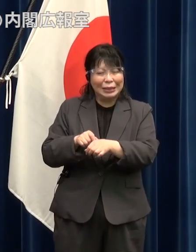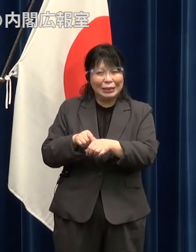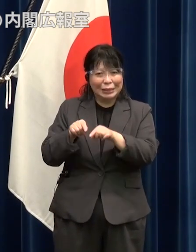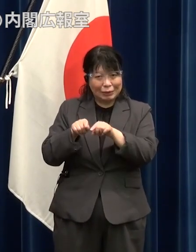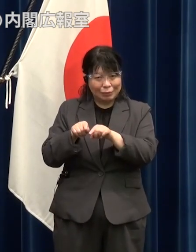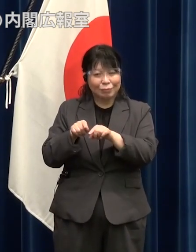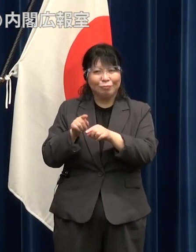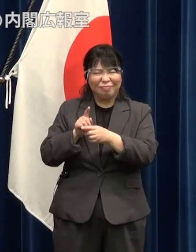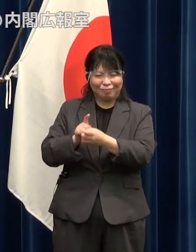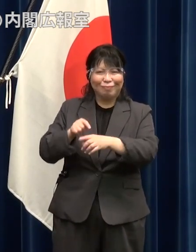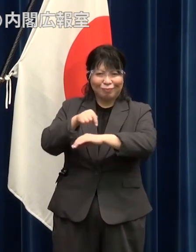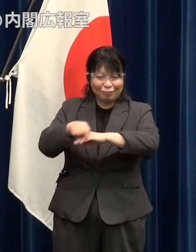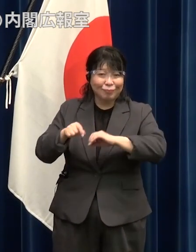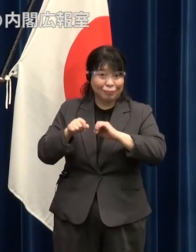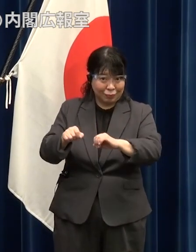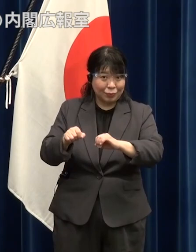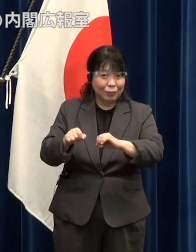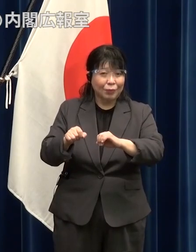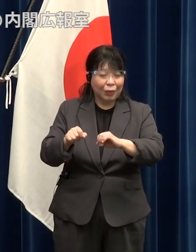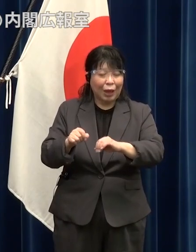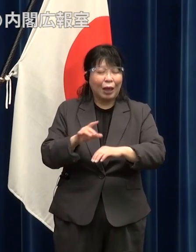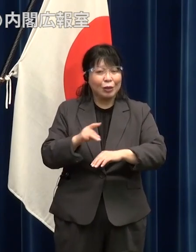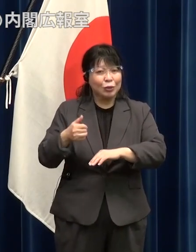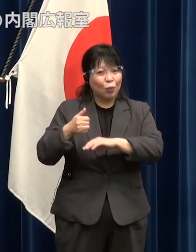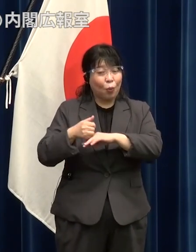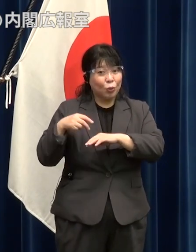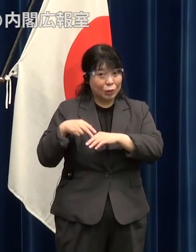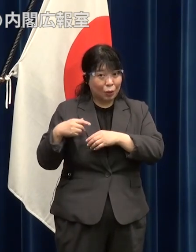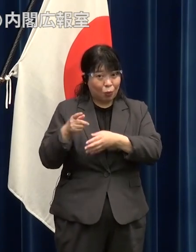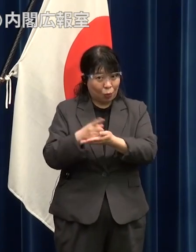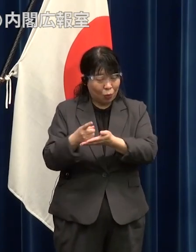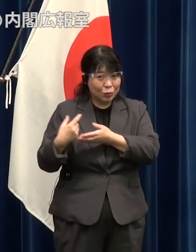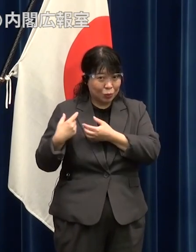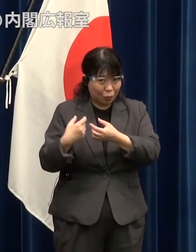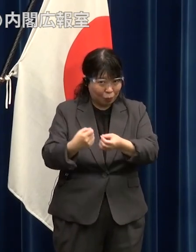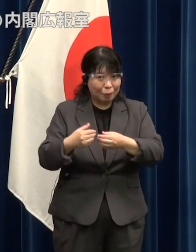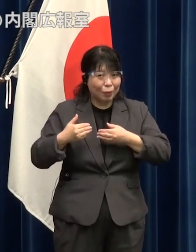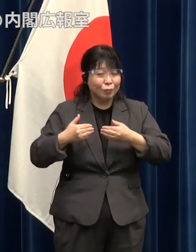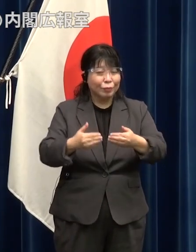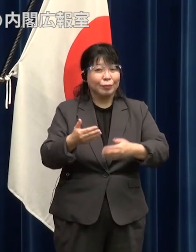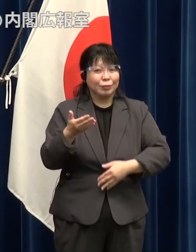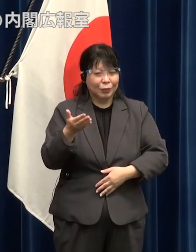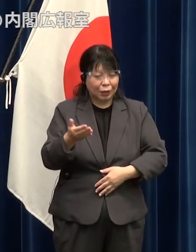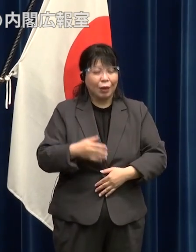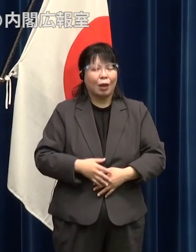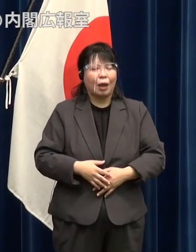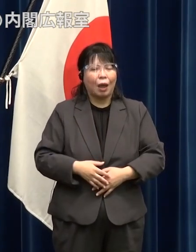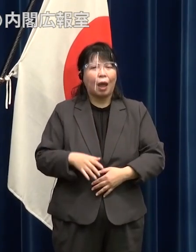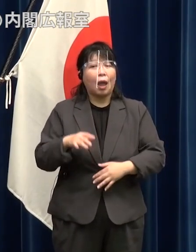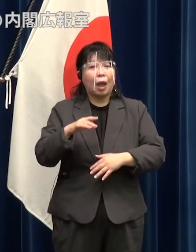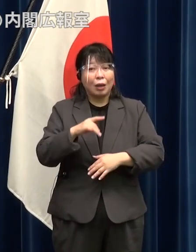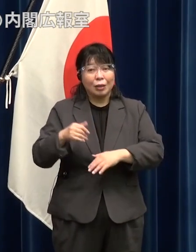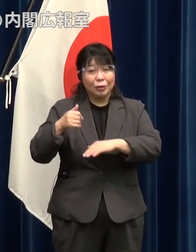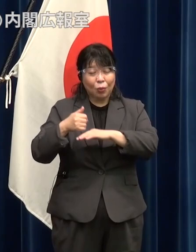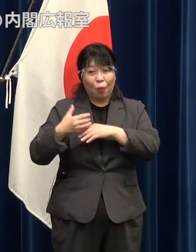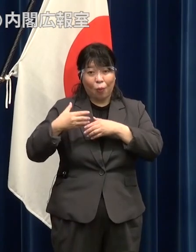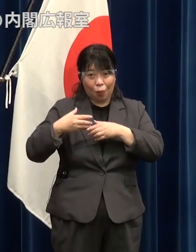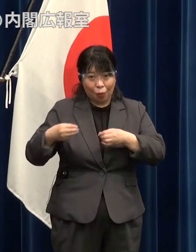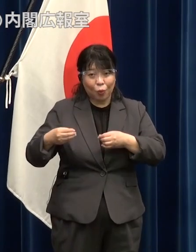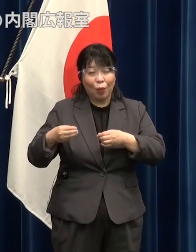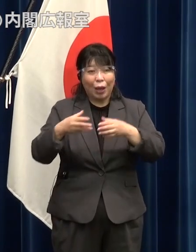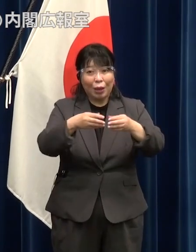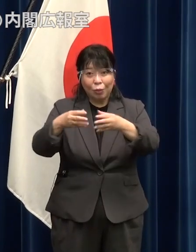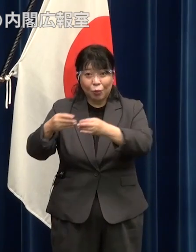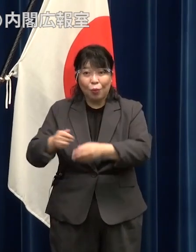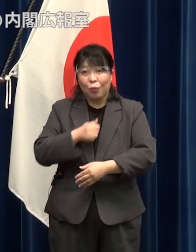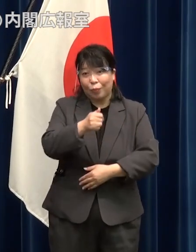でしょうか。どのように議論をリードしていくお考えでしょうか。また議長国は慣例として各国を訪問し会談を行うことが多いと思い